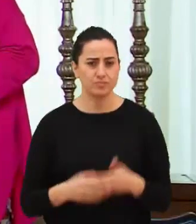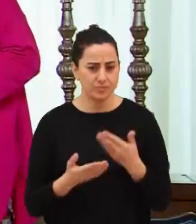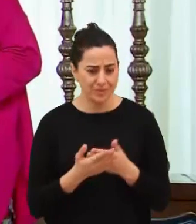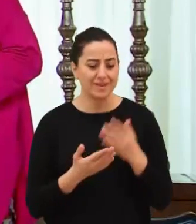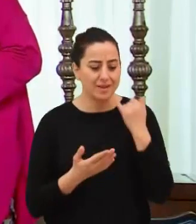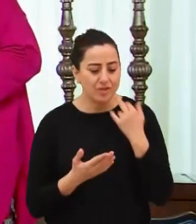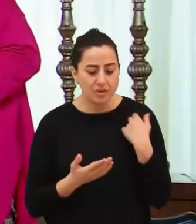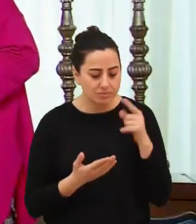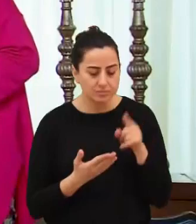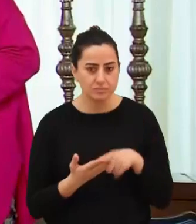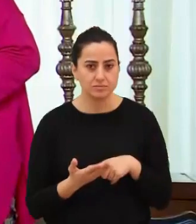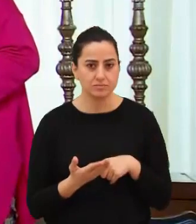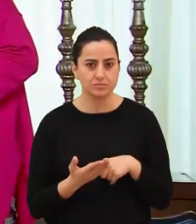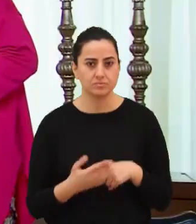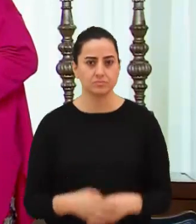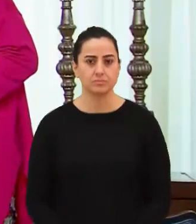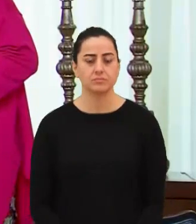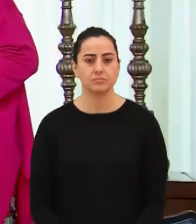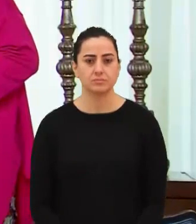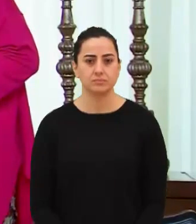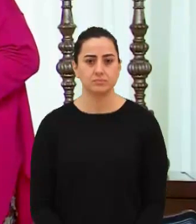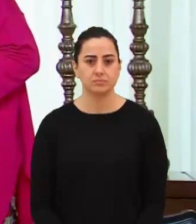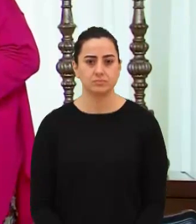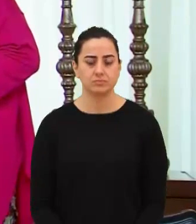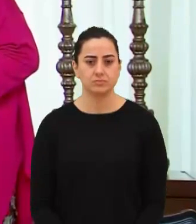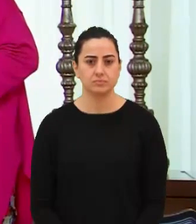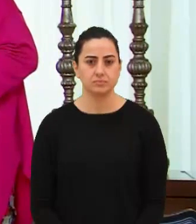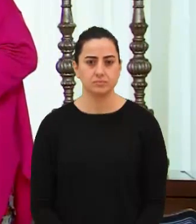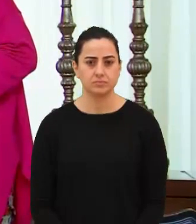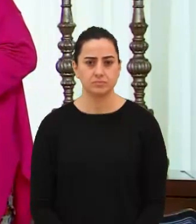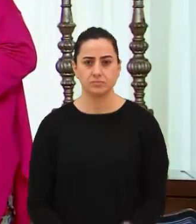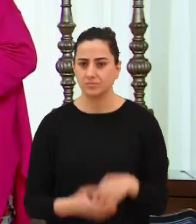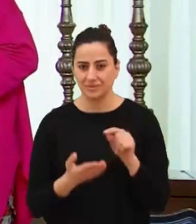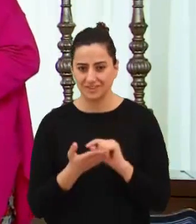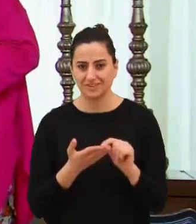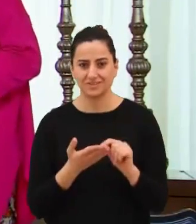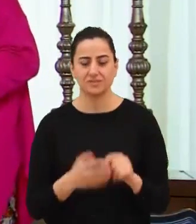rehberi. Şimdi kişiler. Buraya mı yazıyoruz?